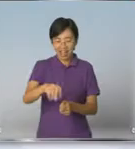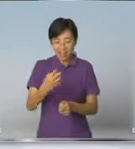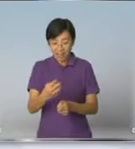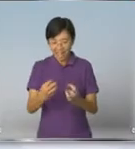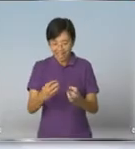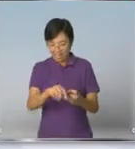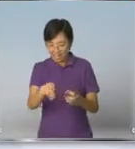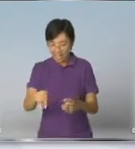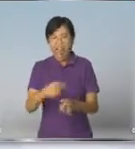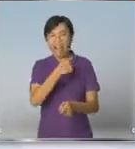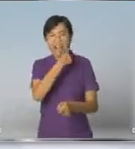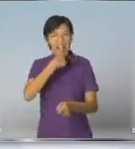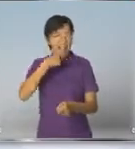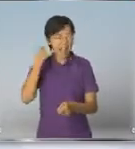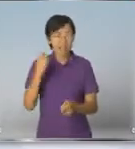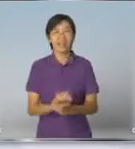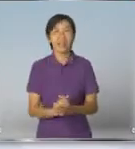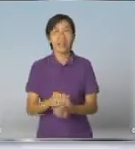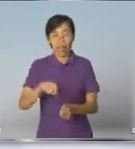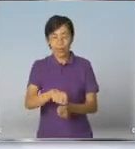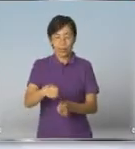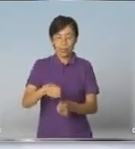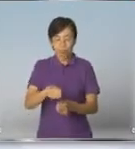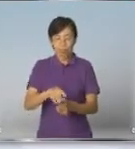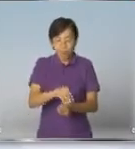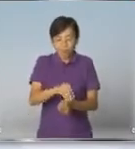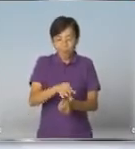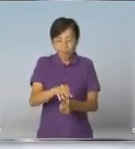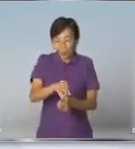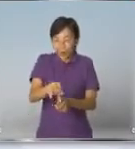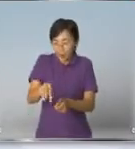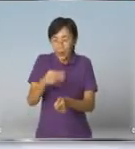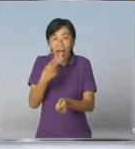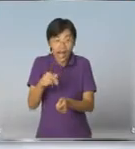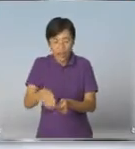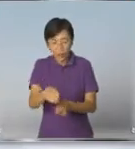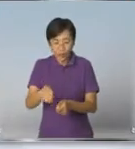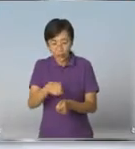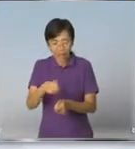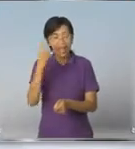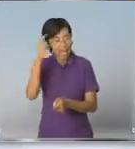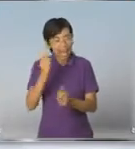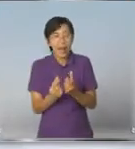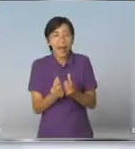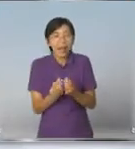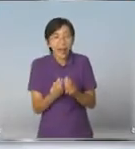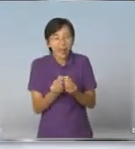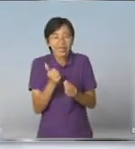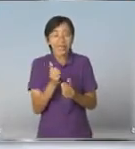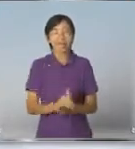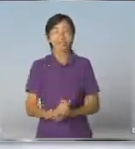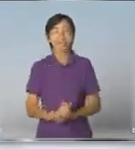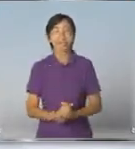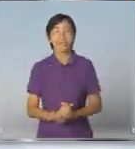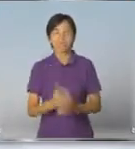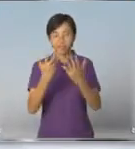งี้ยที่พี่โก้ผัดก็คือเห็นไหมคะแห้งแล้วก็ตัวไส้เกาะกันเป็นก้อนนั่นหมายความว่ามันน่าจะมาปั้นได้นะค